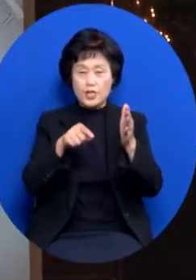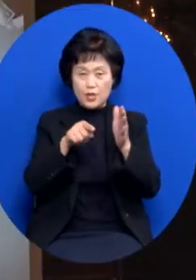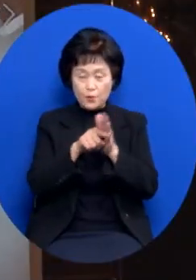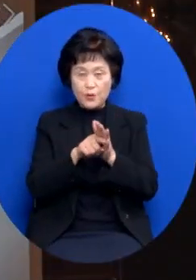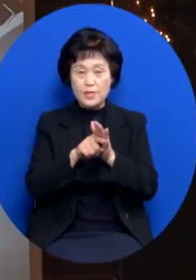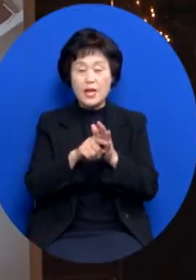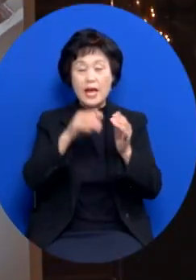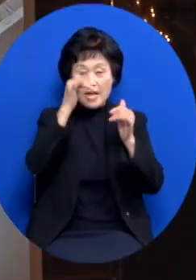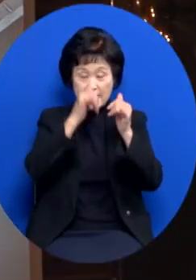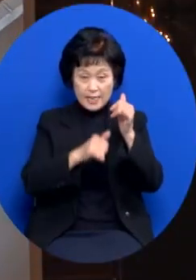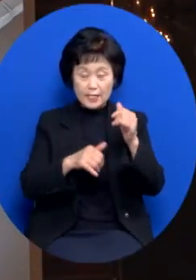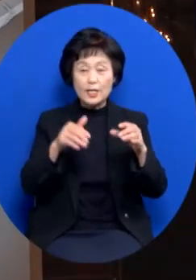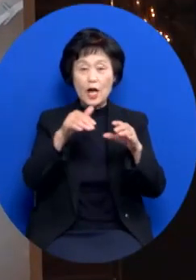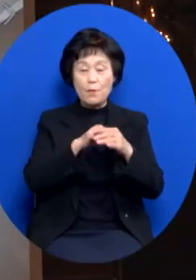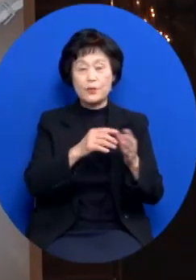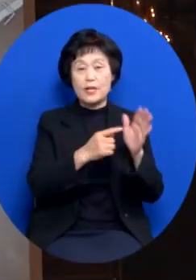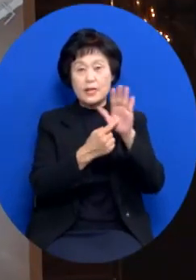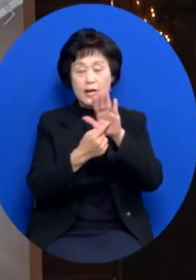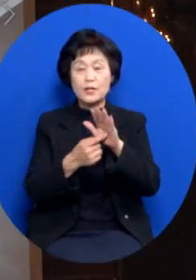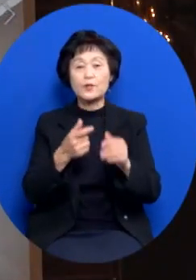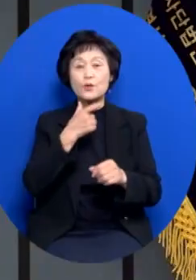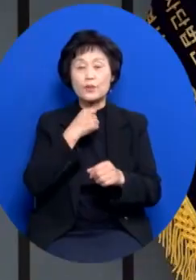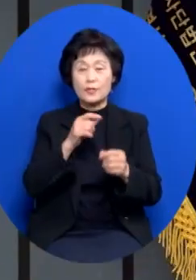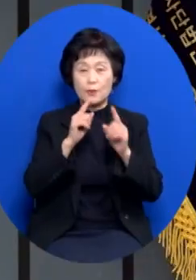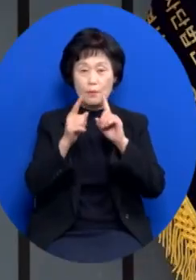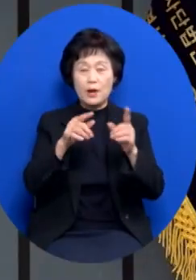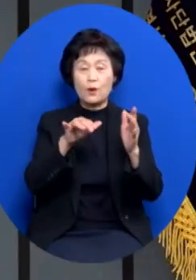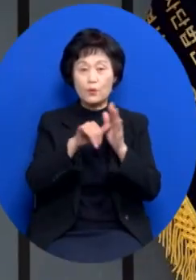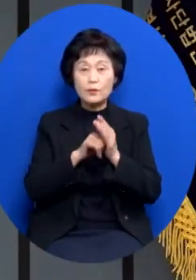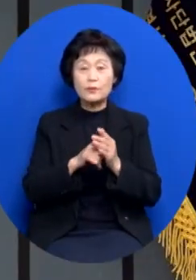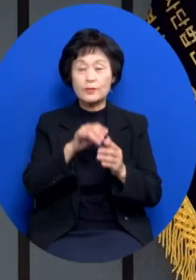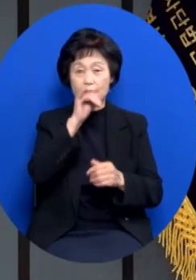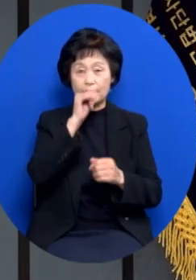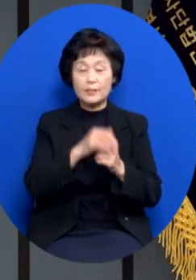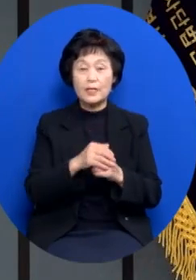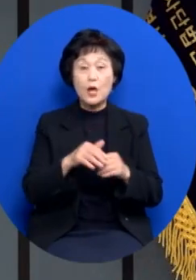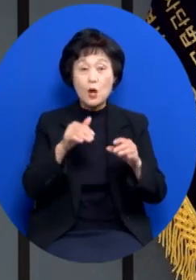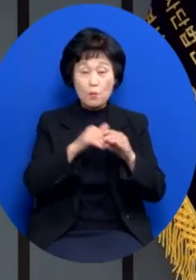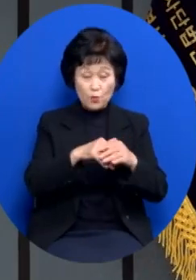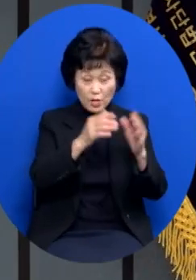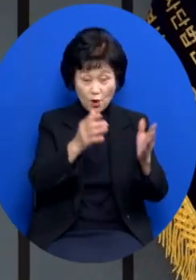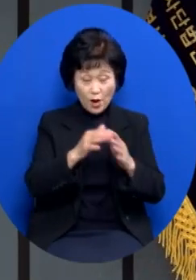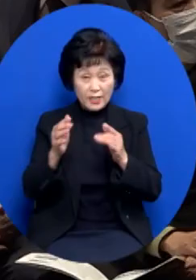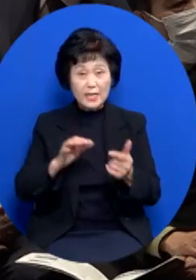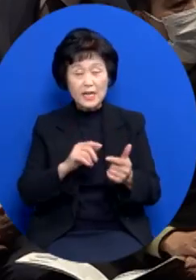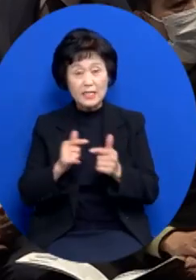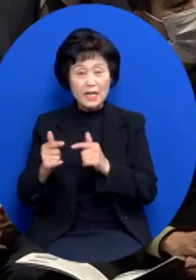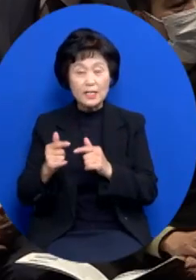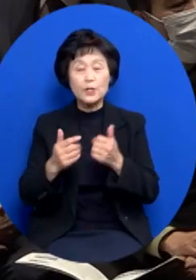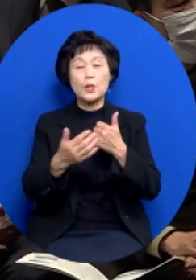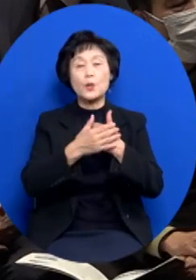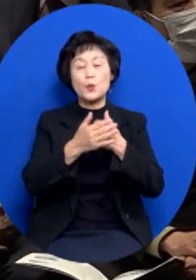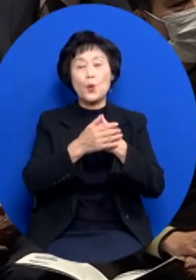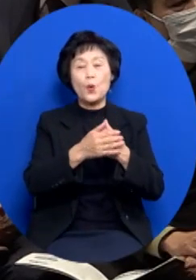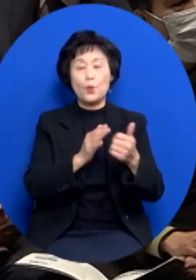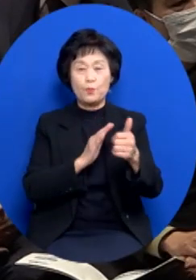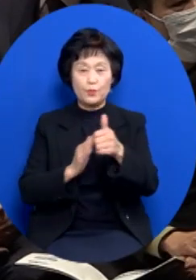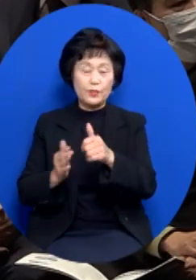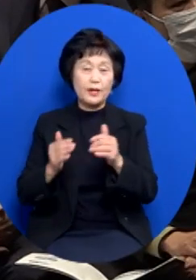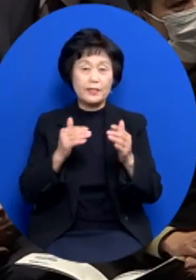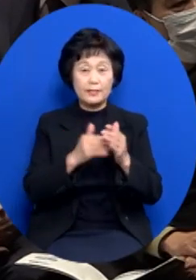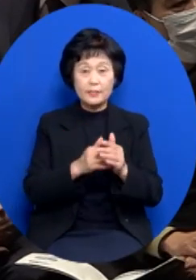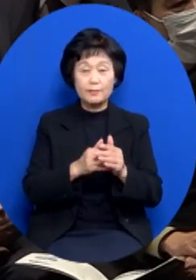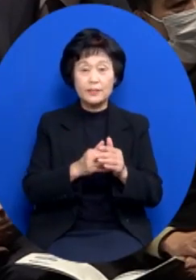한다며 이를 위해 대구 교계와 교육계, 문화계 등의 협조를 요청했습니다. 주최 측은 기독교 유적지를 중심으로